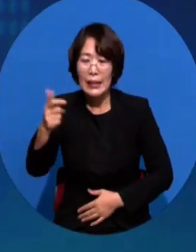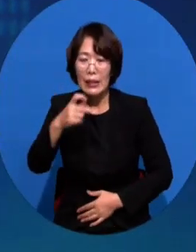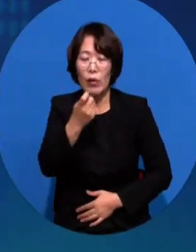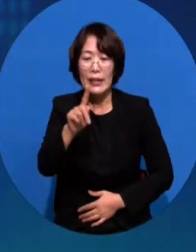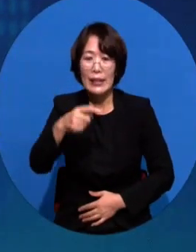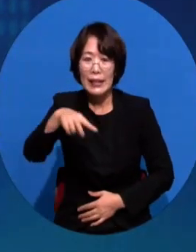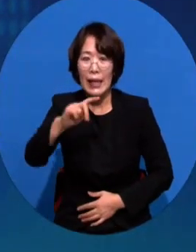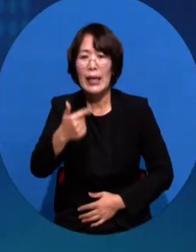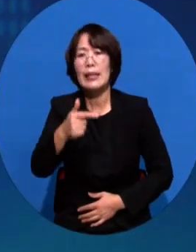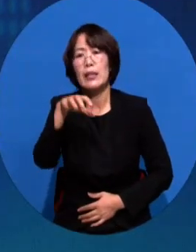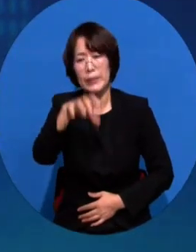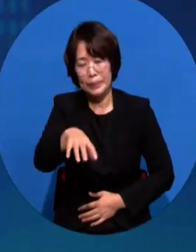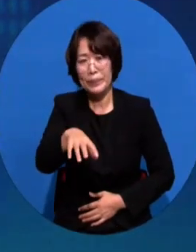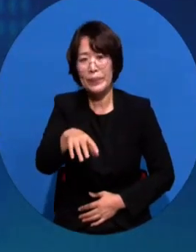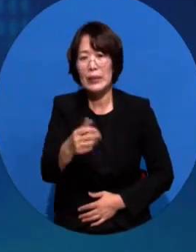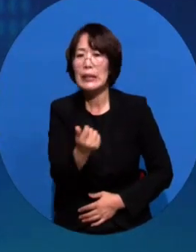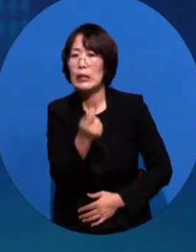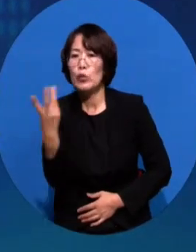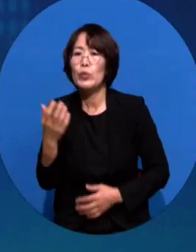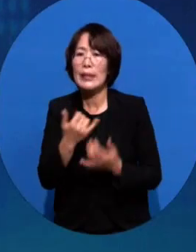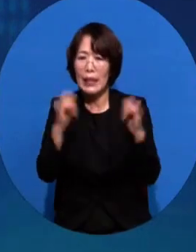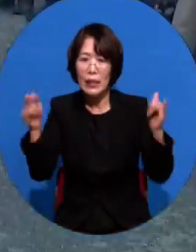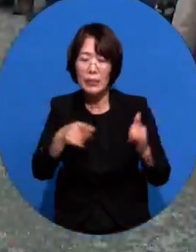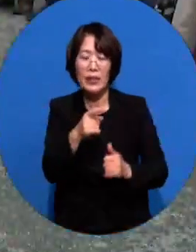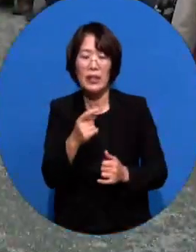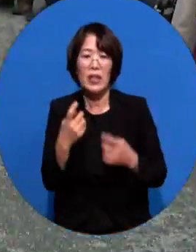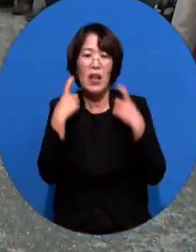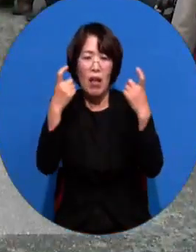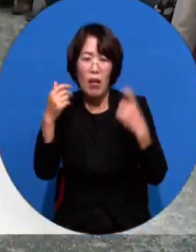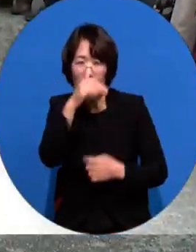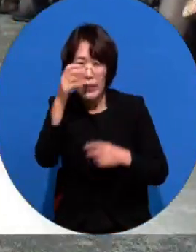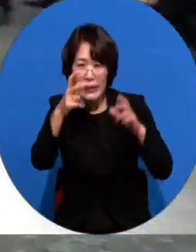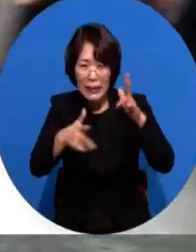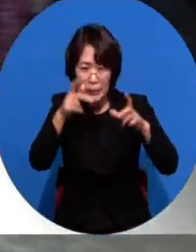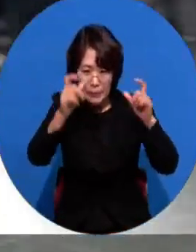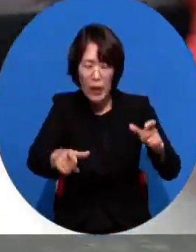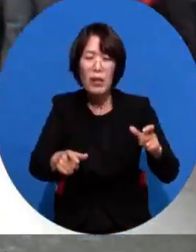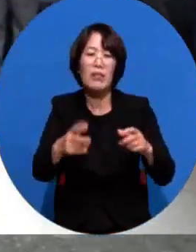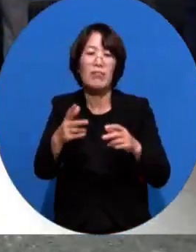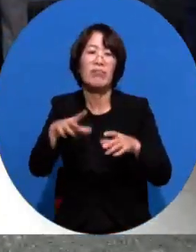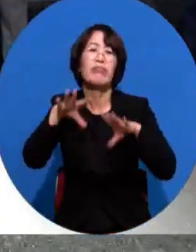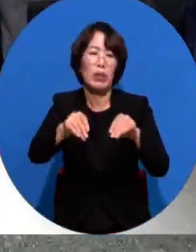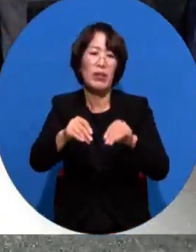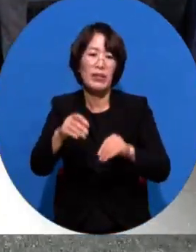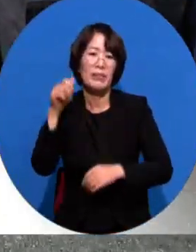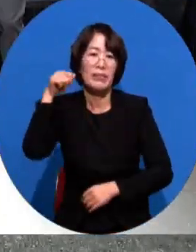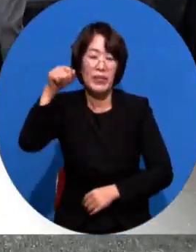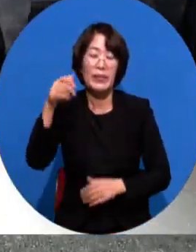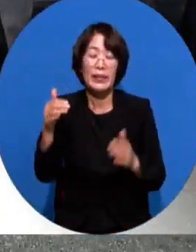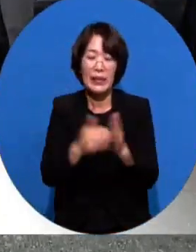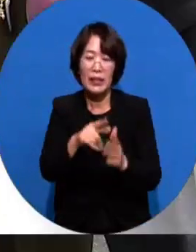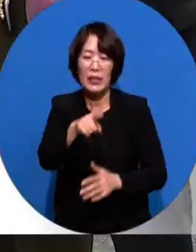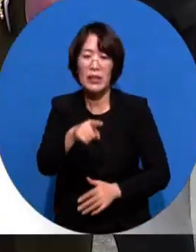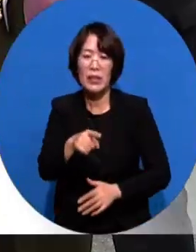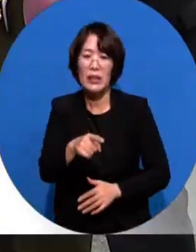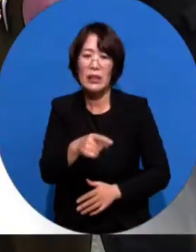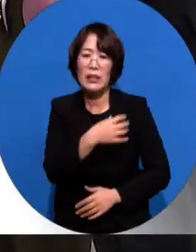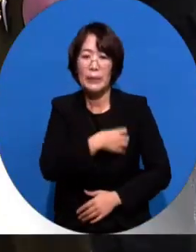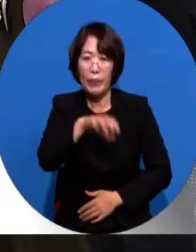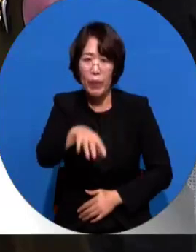장흥 관산읍 일부 주민들이 휴양밸리 사업 중단을 촉구하고 나섰습니다 장흥군이 오늘 관산업사무소에서